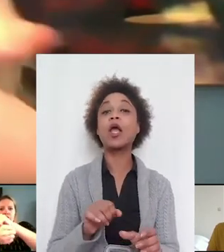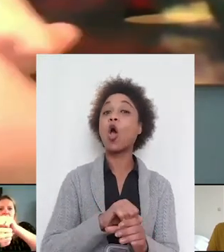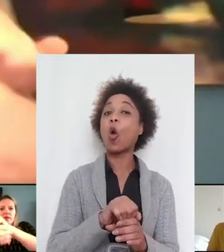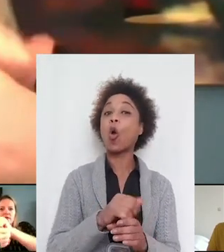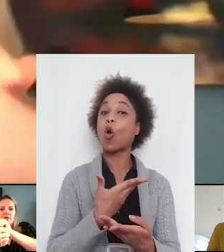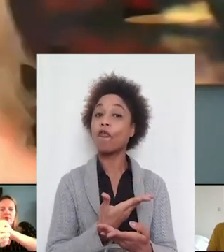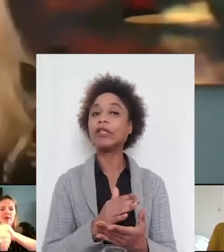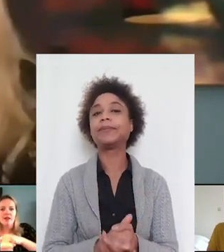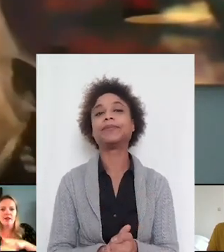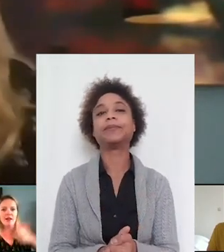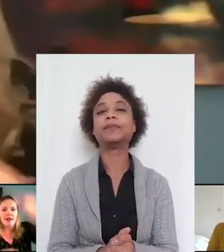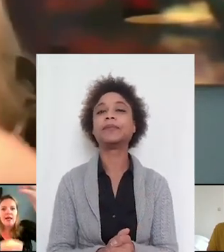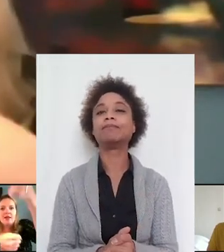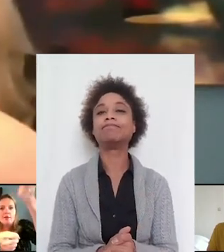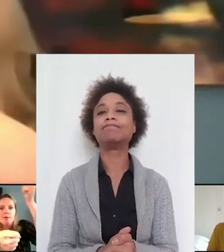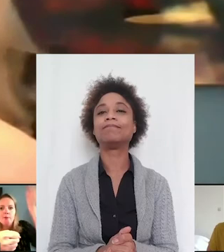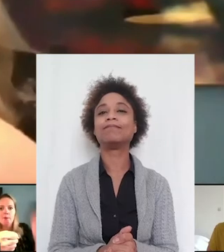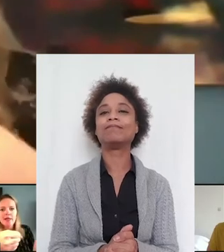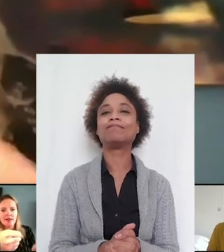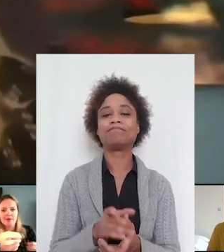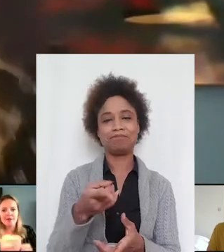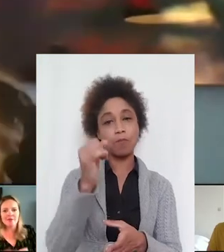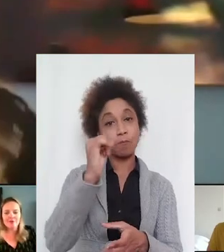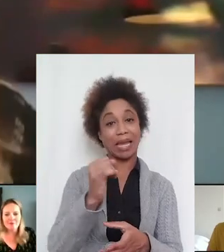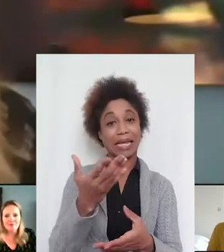koffie en bier.